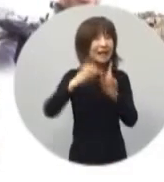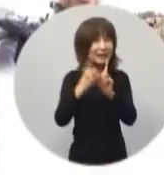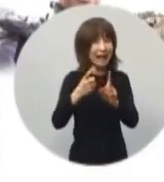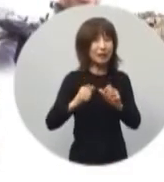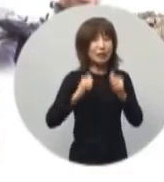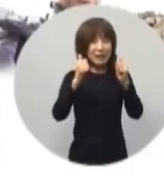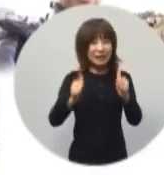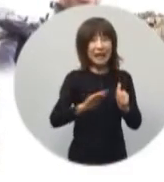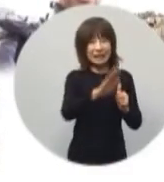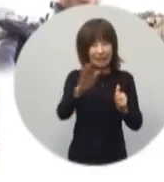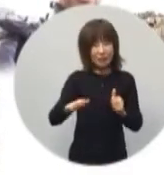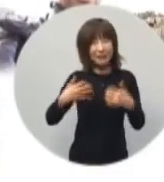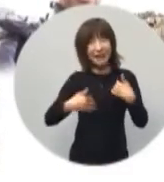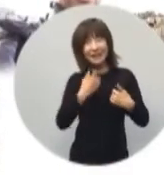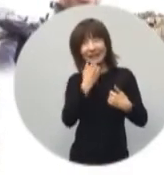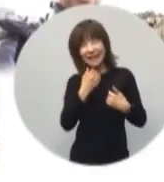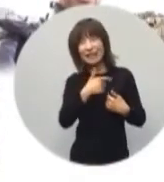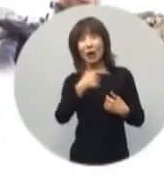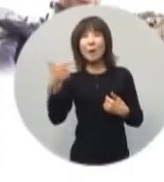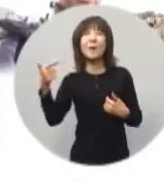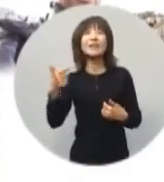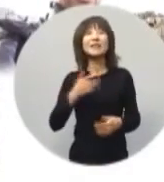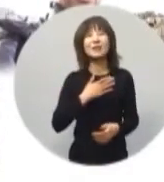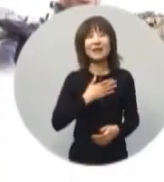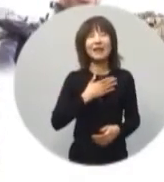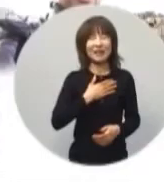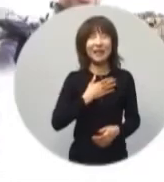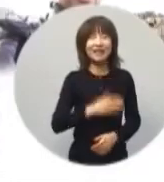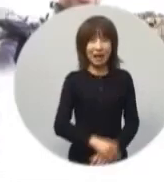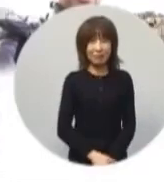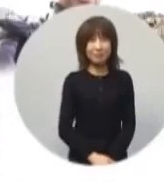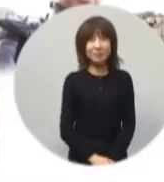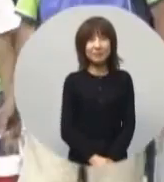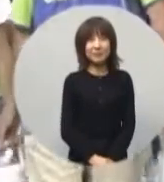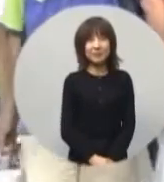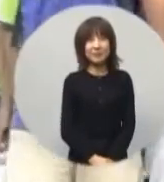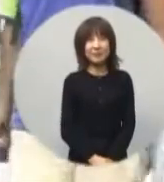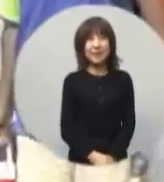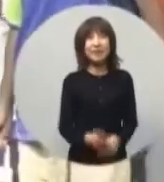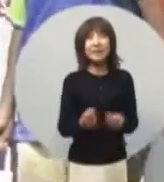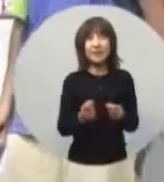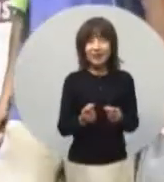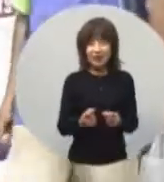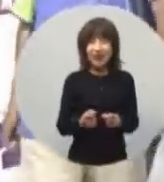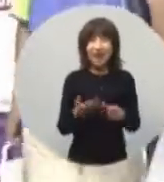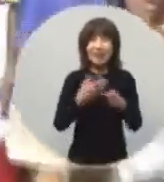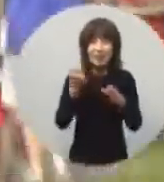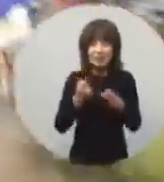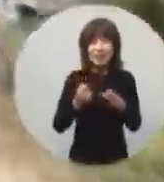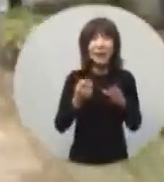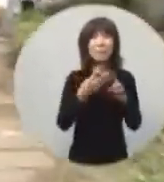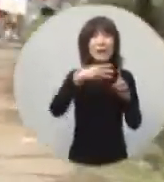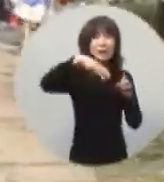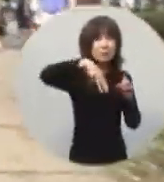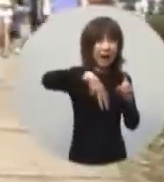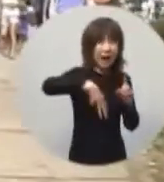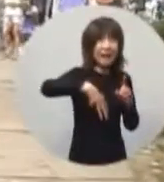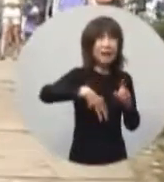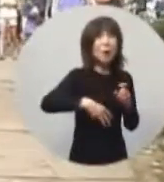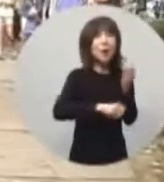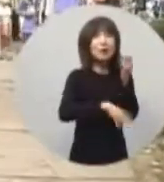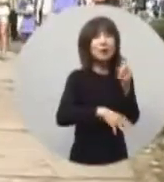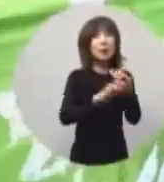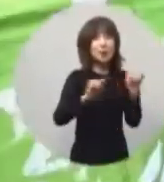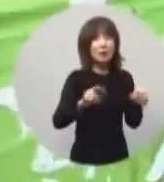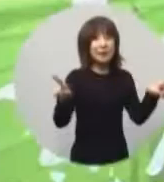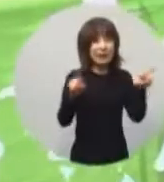の皆さんの期待がとても大きいことが分かったぞよ。 そうね、湘南ベルマーレも地元の皆さんと一